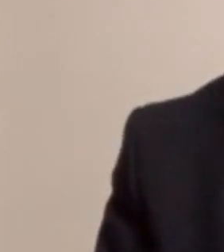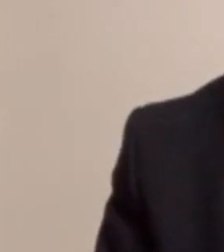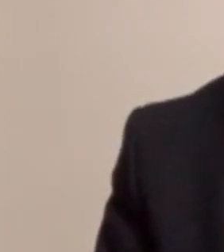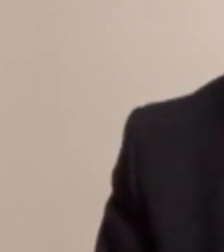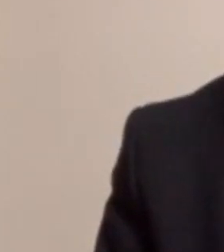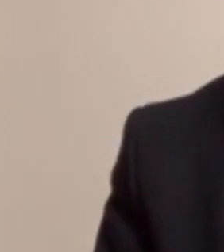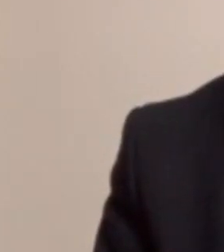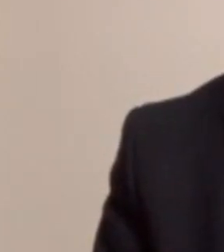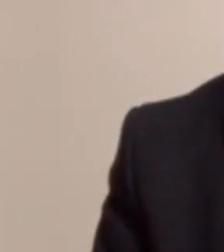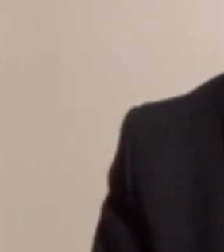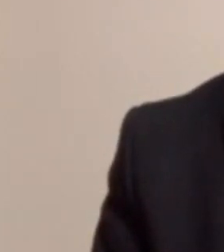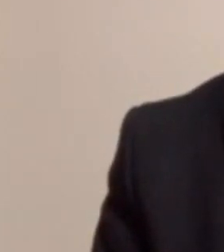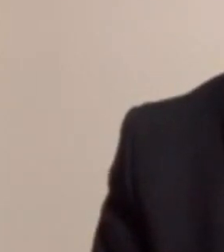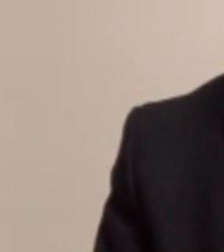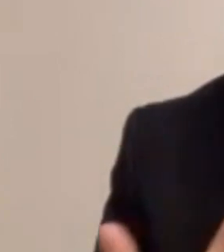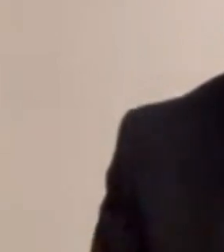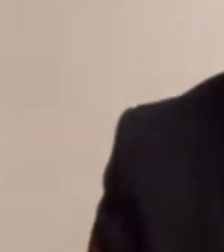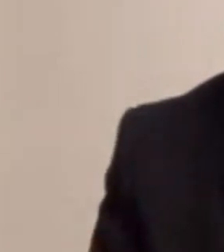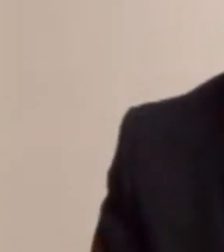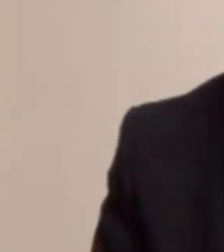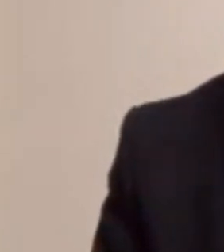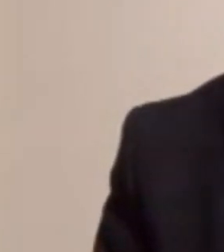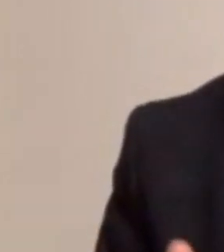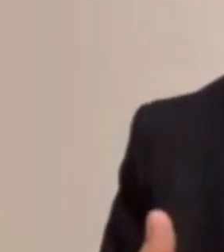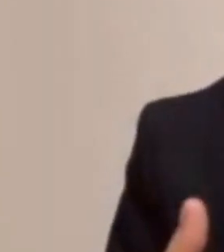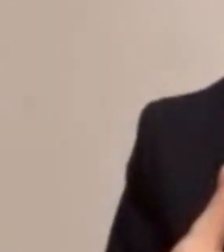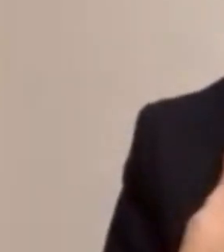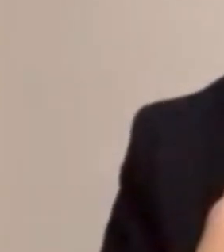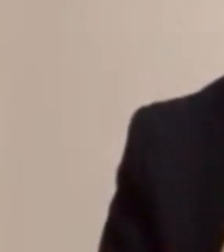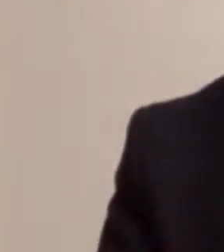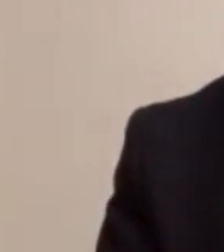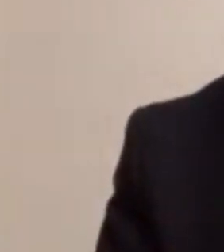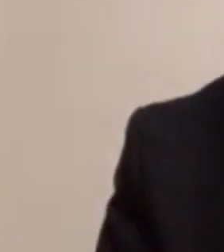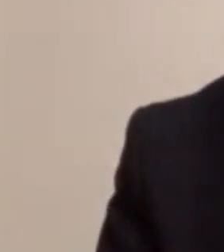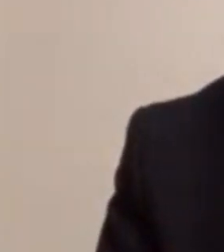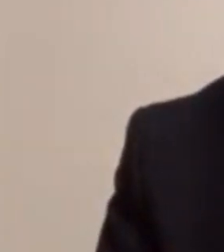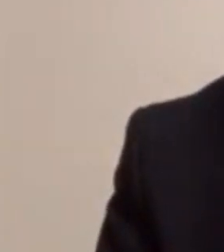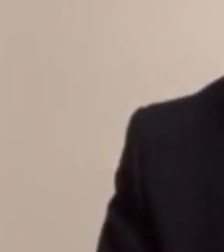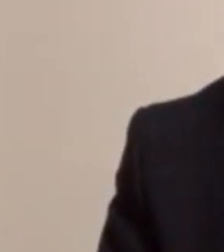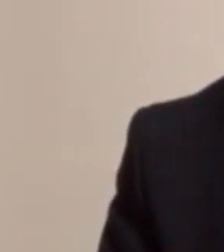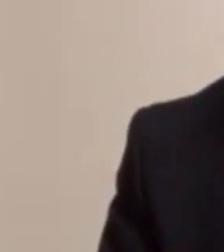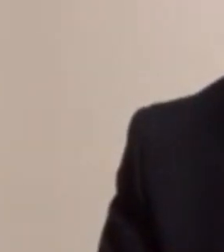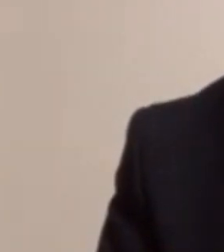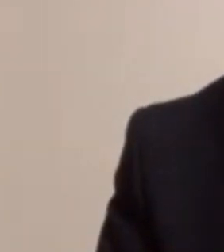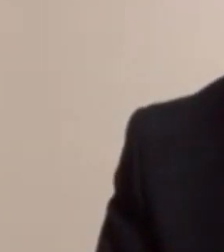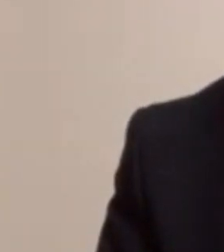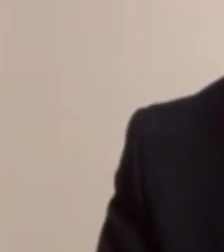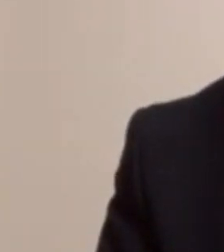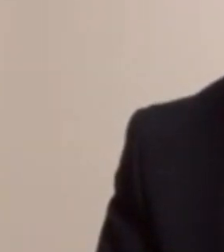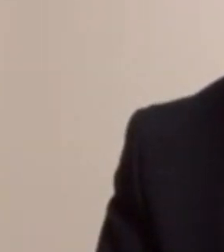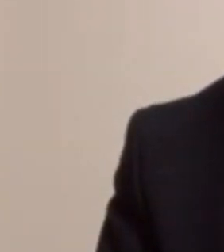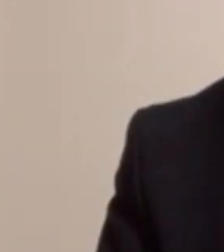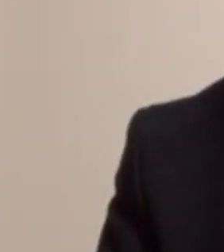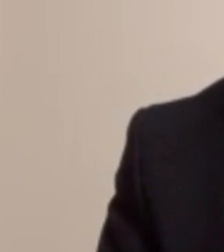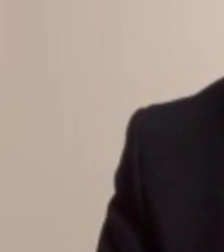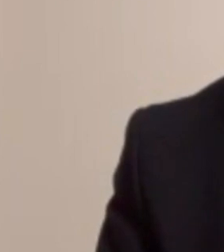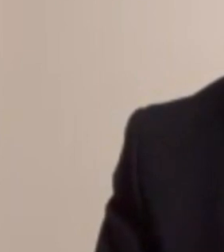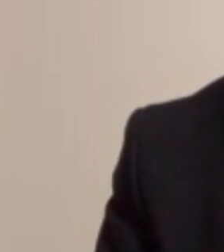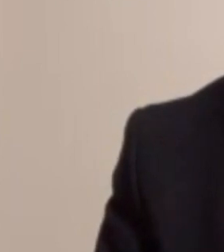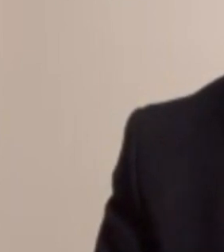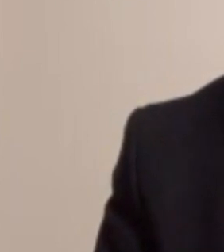يرعاه أستاذ هشام، وأصلي لهم وأقول أنه إحنا أخوتهم وأبنائهم، أي شيء يحتاجون إحنا موجودين،